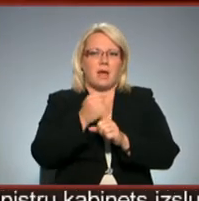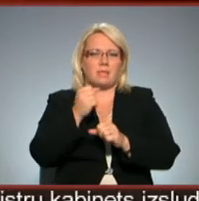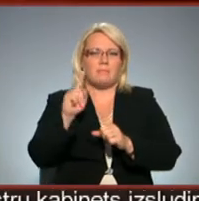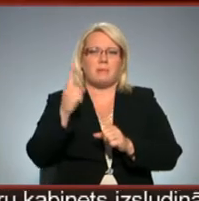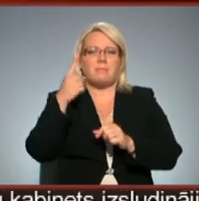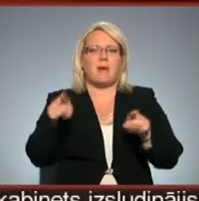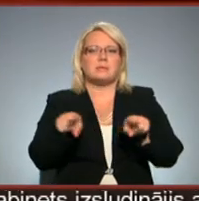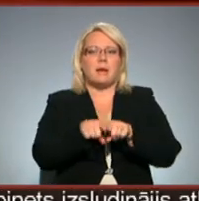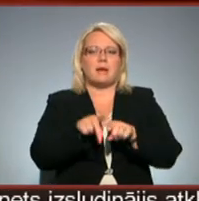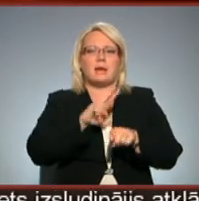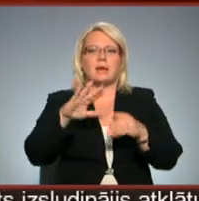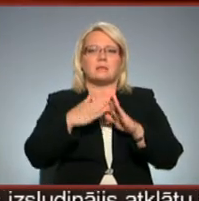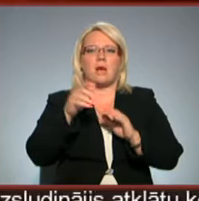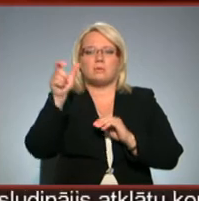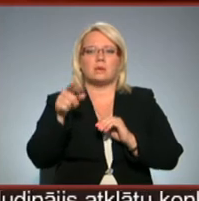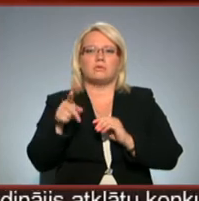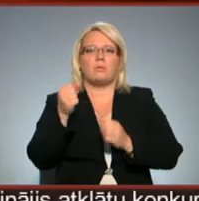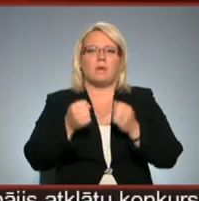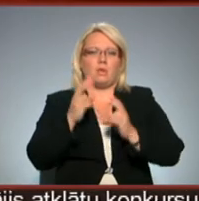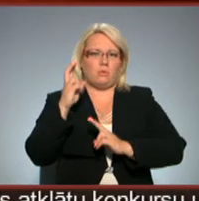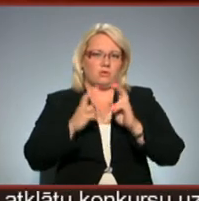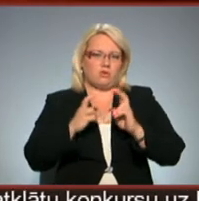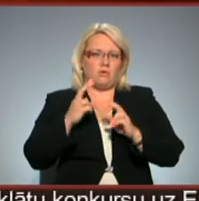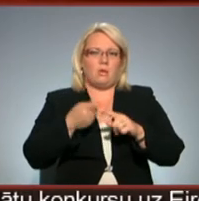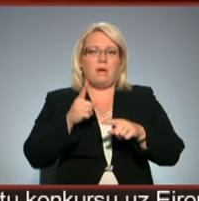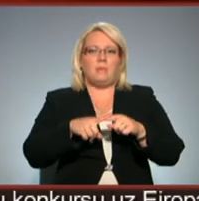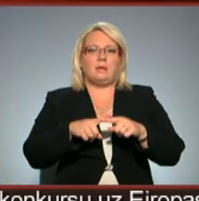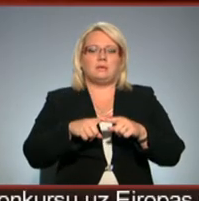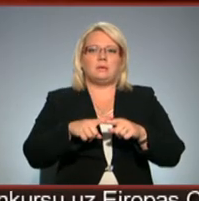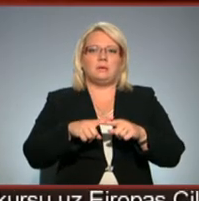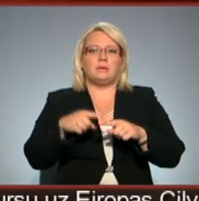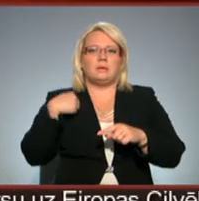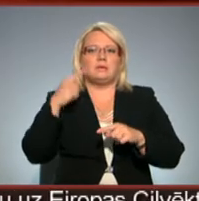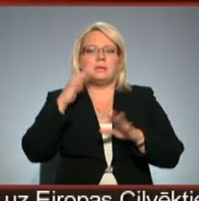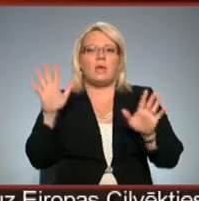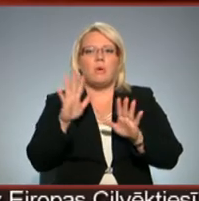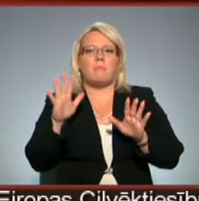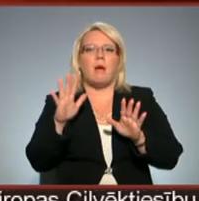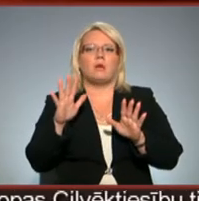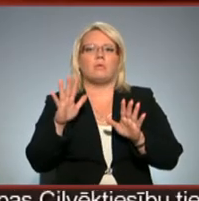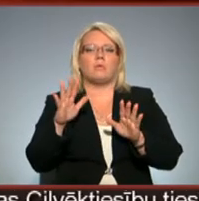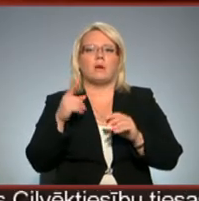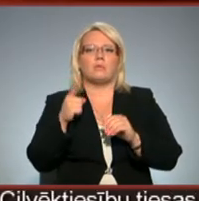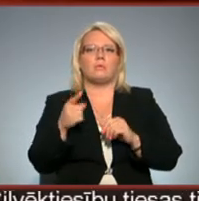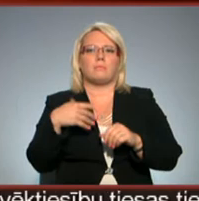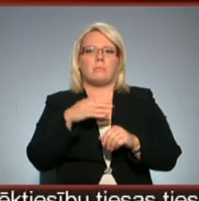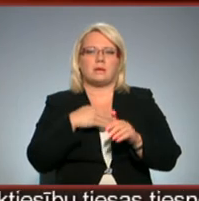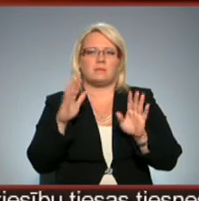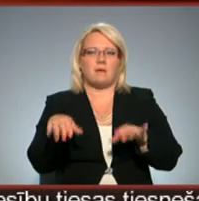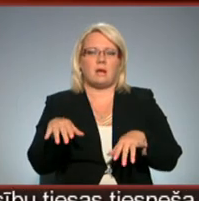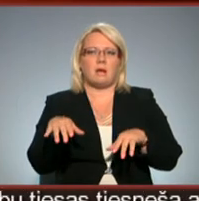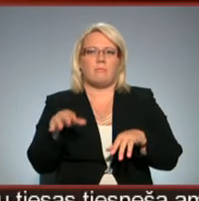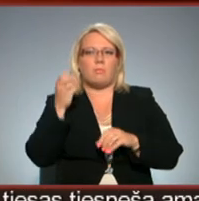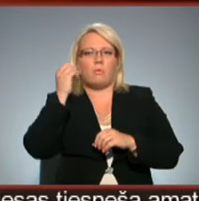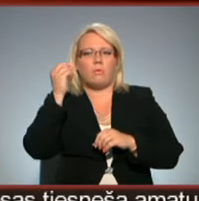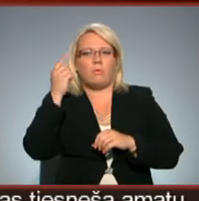primārais jau ir tas laucinieks, kas to piena ražo, tāpēc tur es nedomāju, ka tur mēs varam